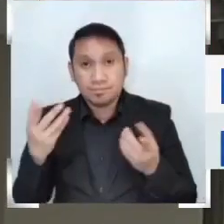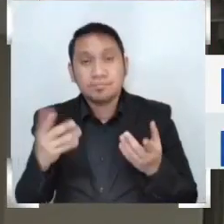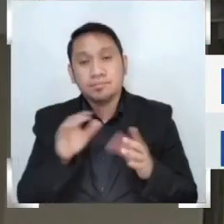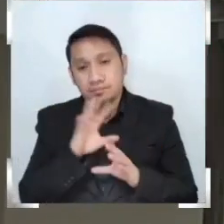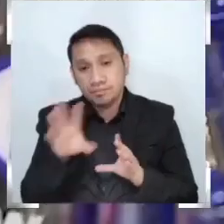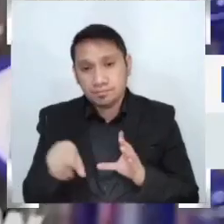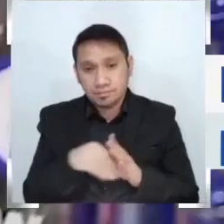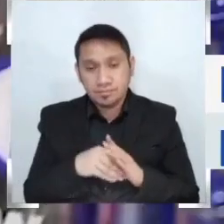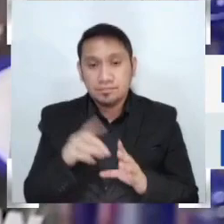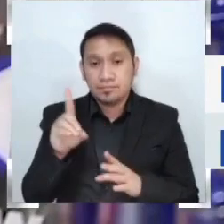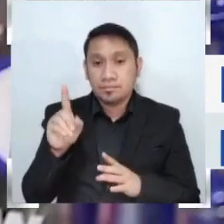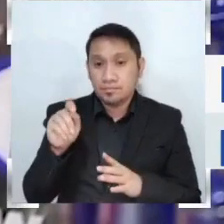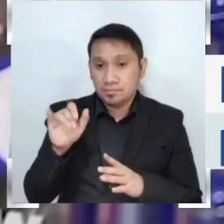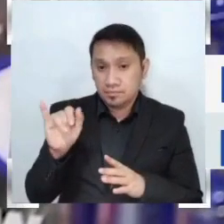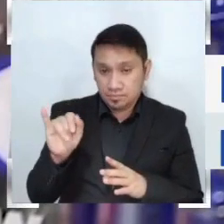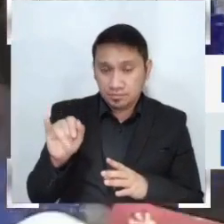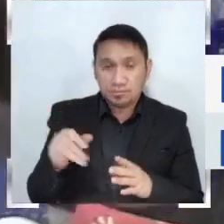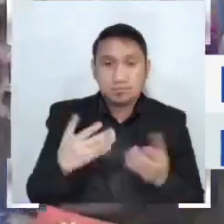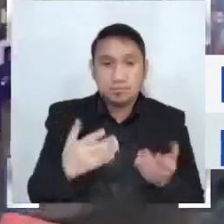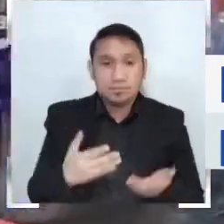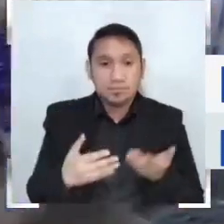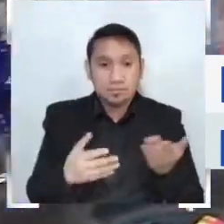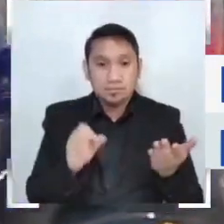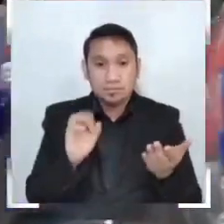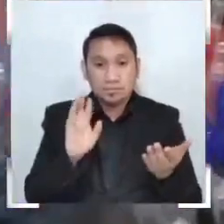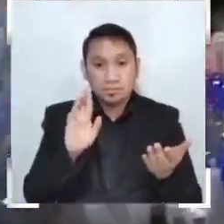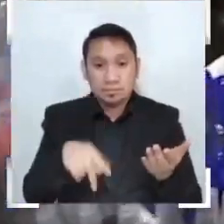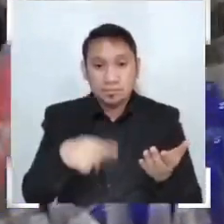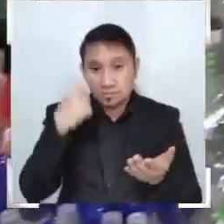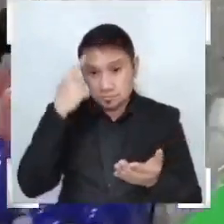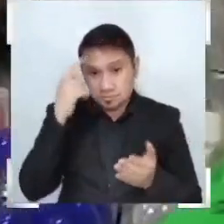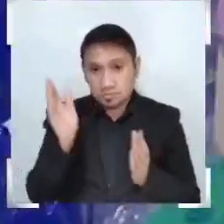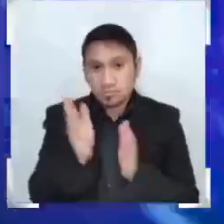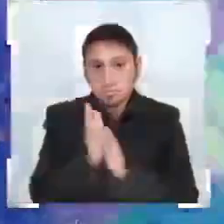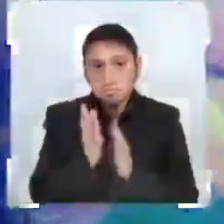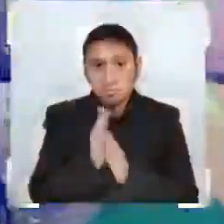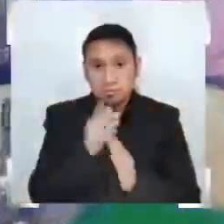DTI ng SRP para sa school supplies. Ako si Bernadette Reyes, ang inyong saksi.